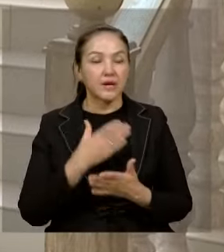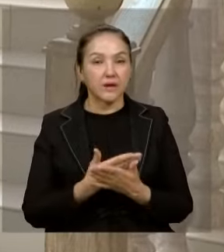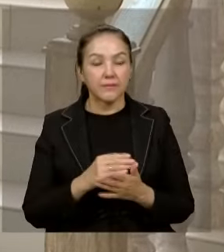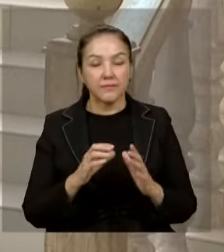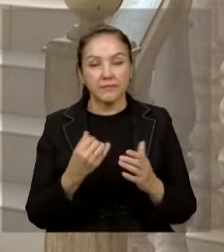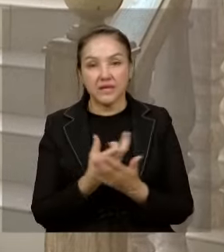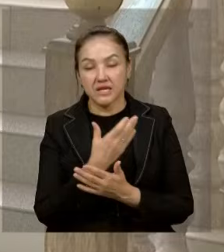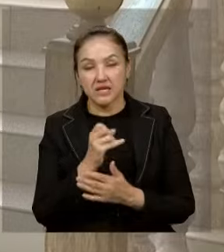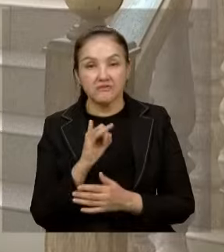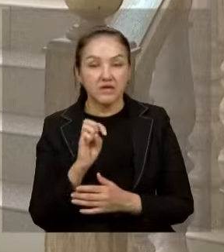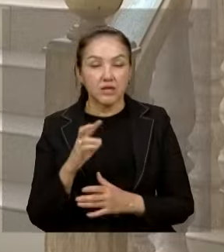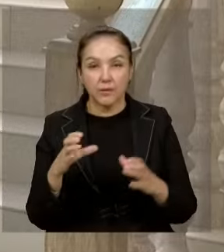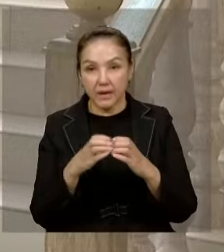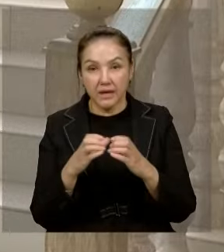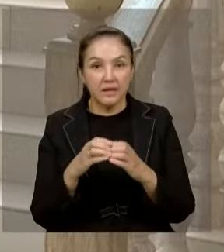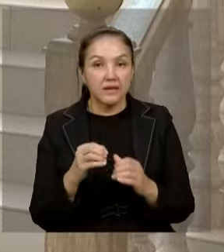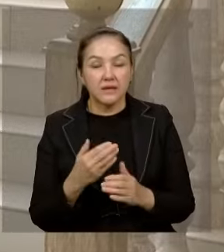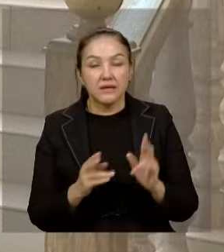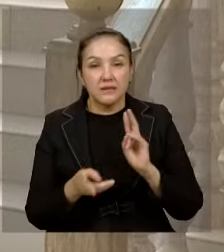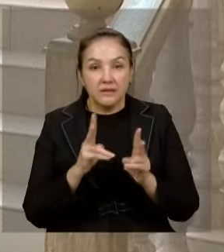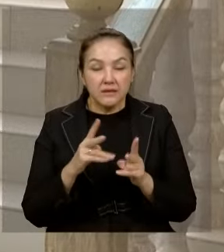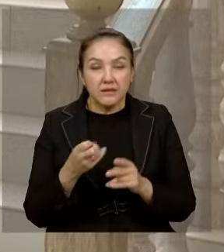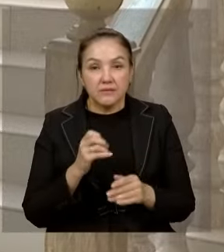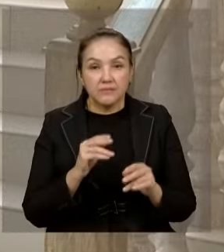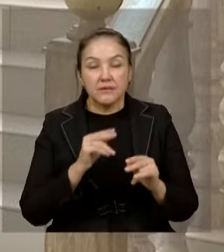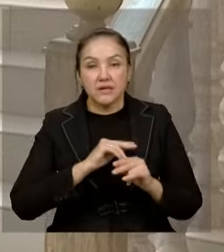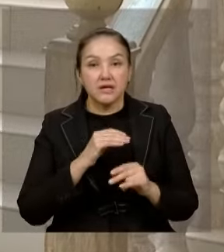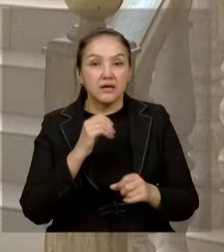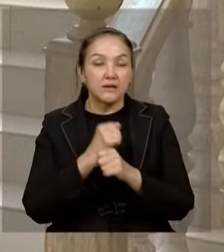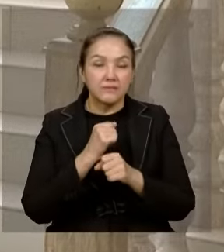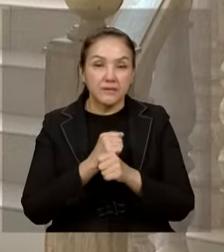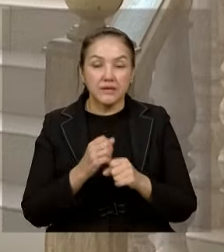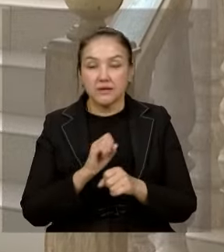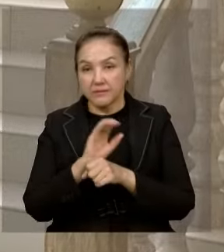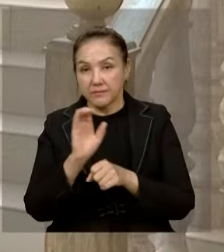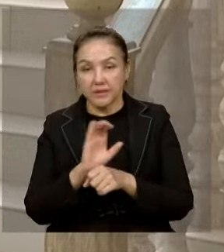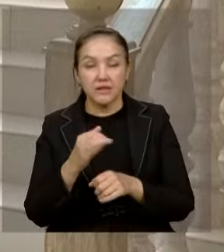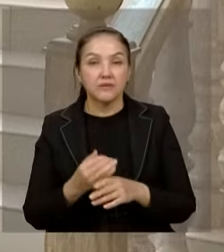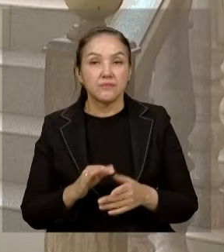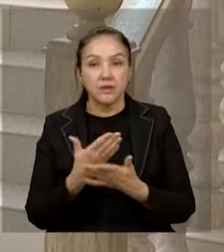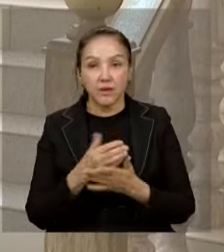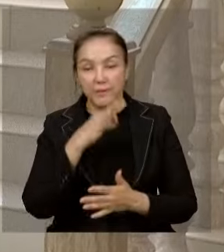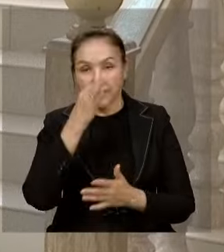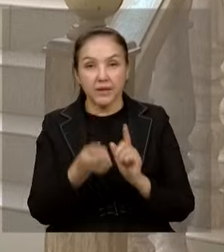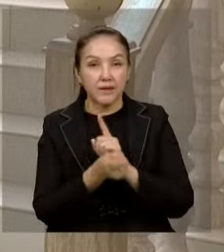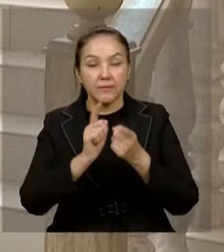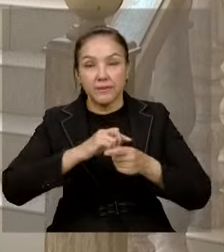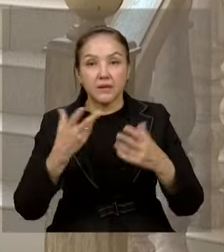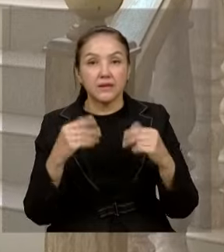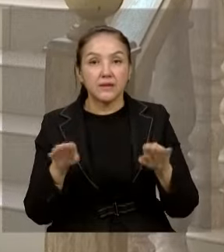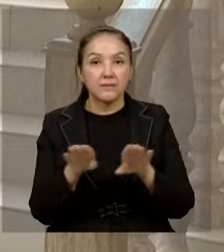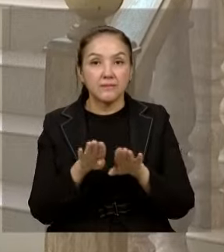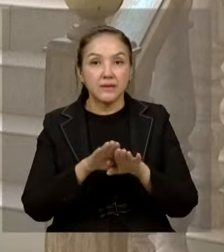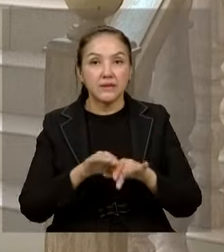мирного атома подготовить квалифицированные кадры которые будут там работать отправлять специалистов на стажировки обмен опытом в Страны где подобные